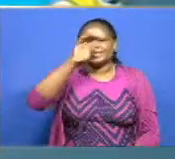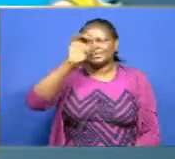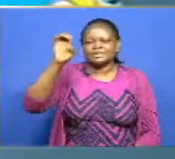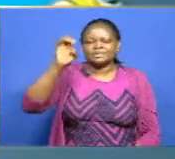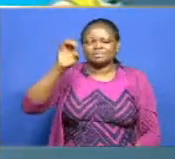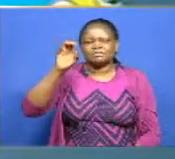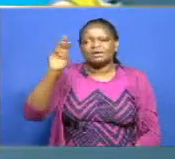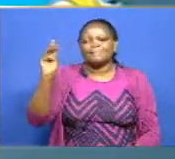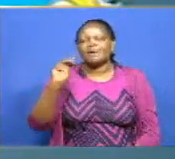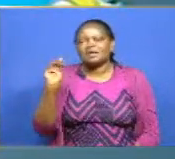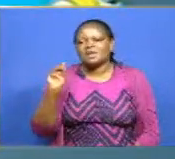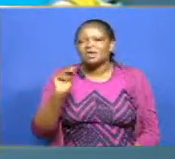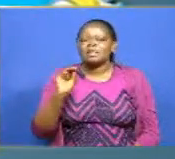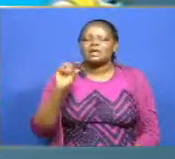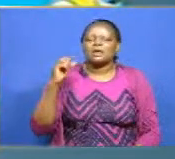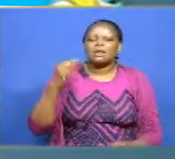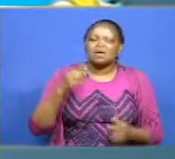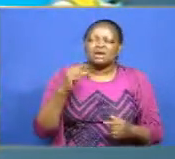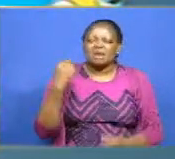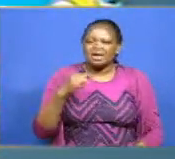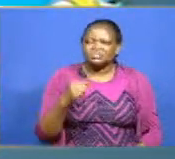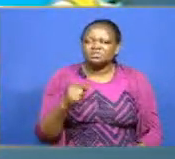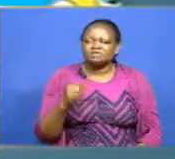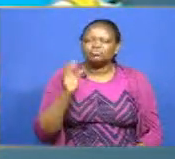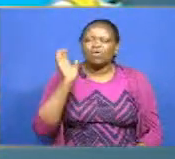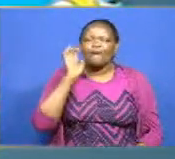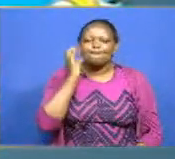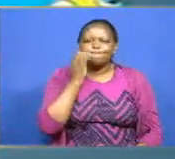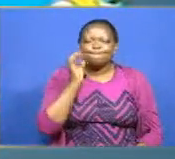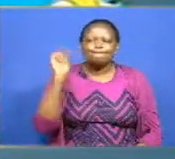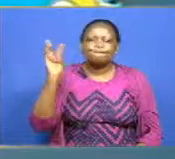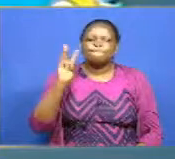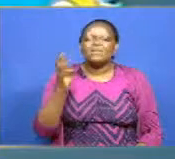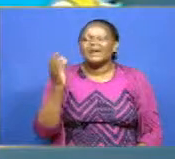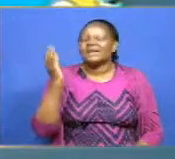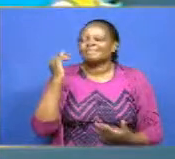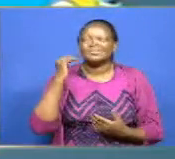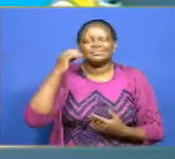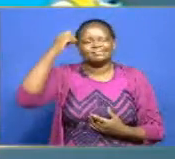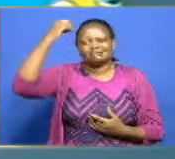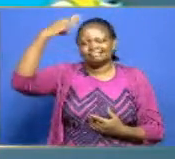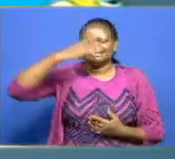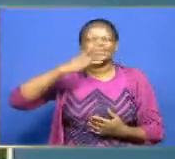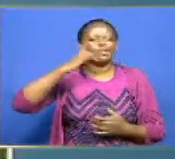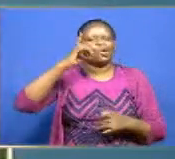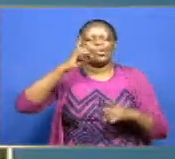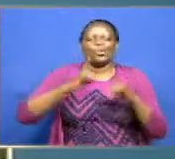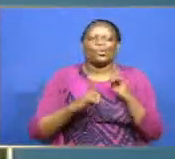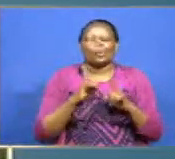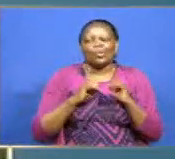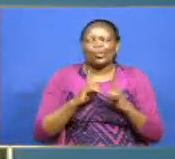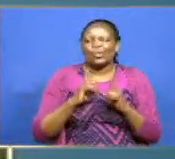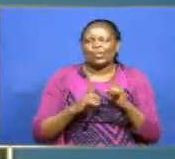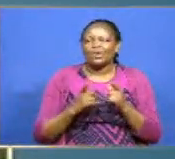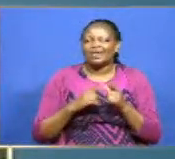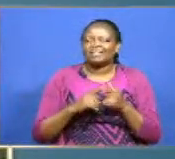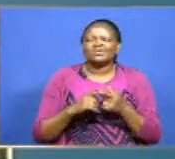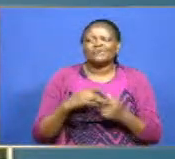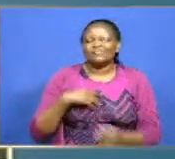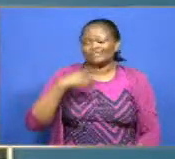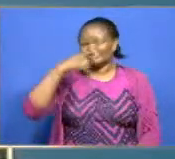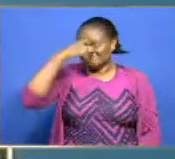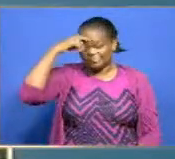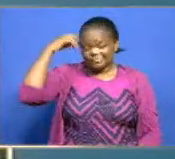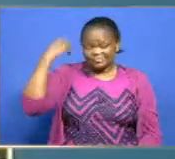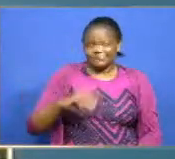Mandera, Garissa, Wajia na Isiolo kunatarajiwa kuwa na hali ya jua kali. Tukiangazia viwango vya joto ni kwamba joto litafikia